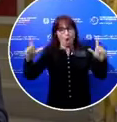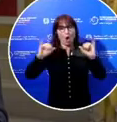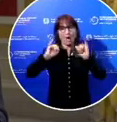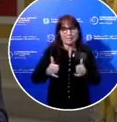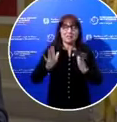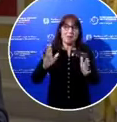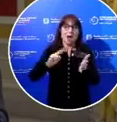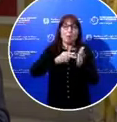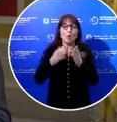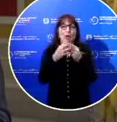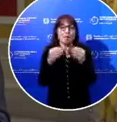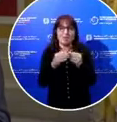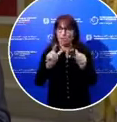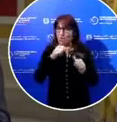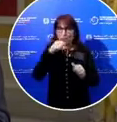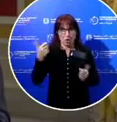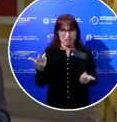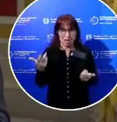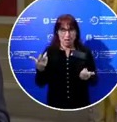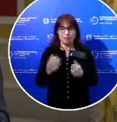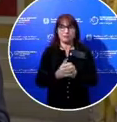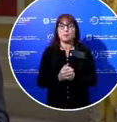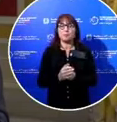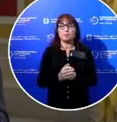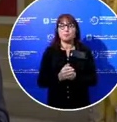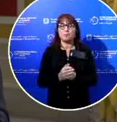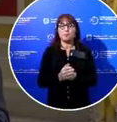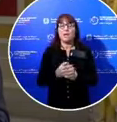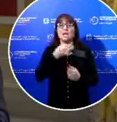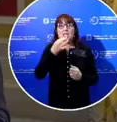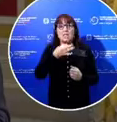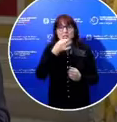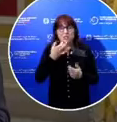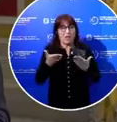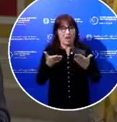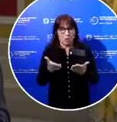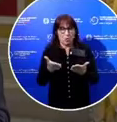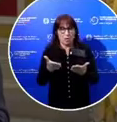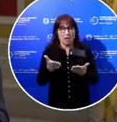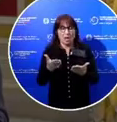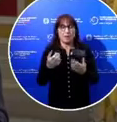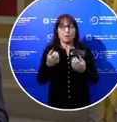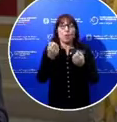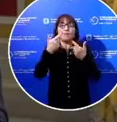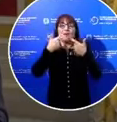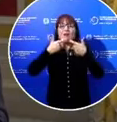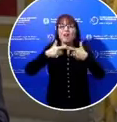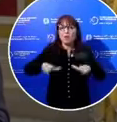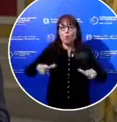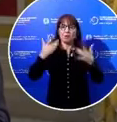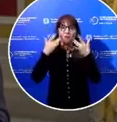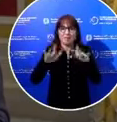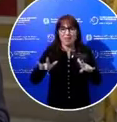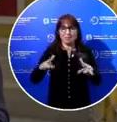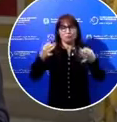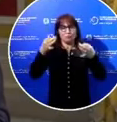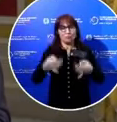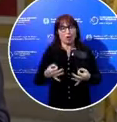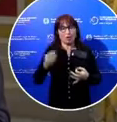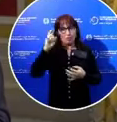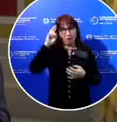risolvere i problemi. Prenderci cura delle persone significa anche adottare un linguaggio misurato, corretto,